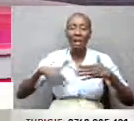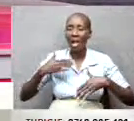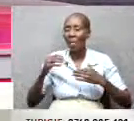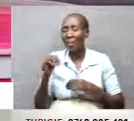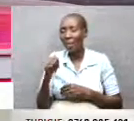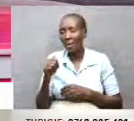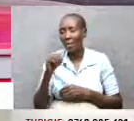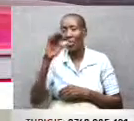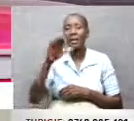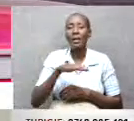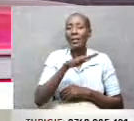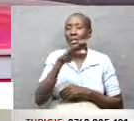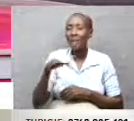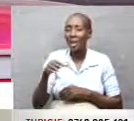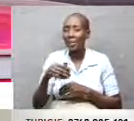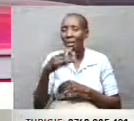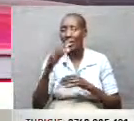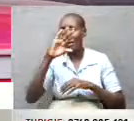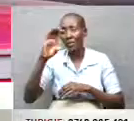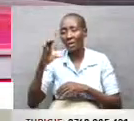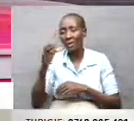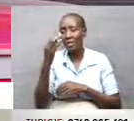kitaifa kuzipatia kaunti shilingi bilioni